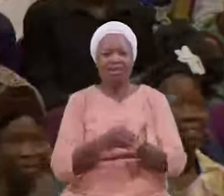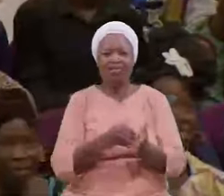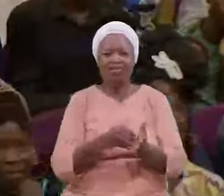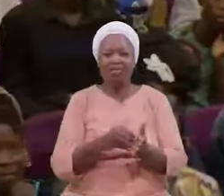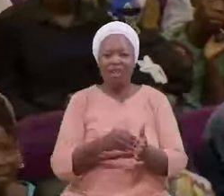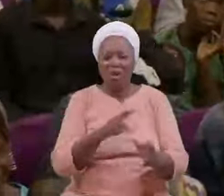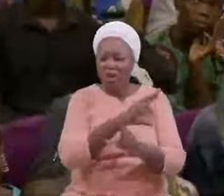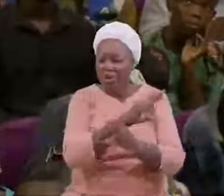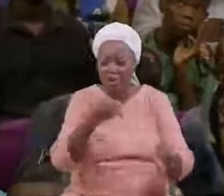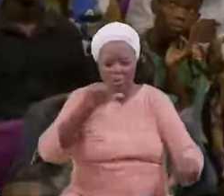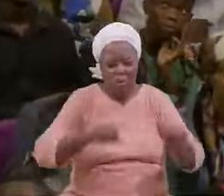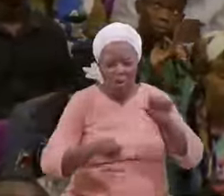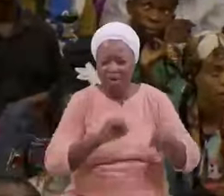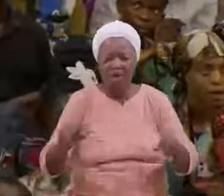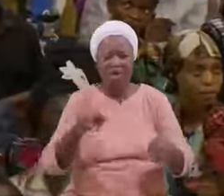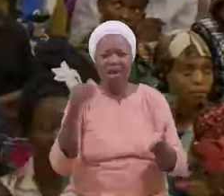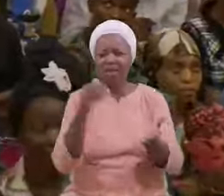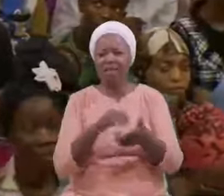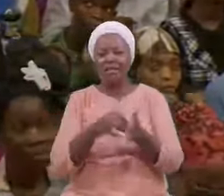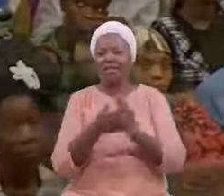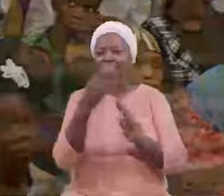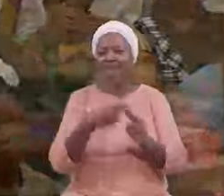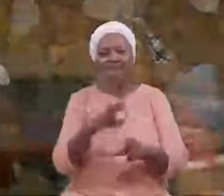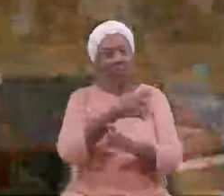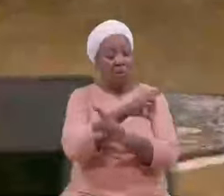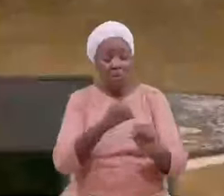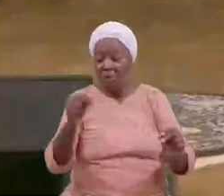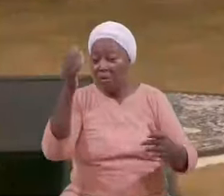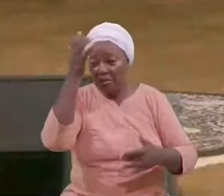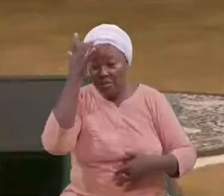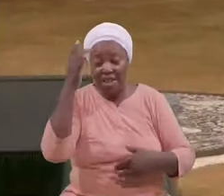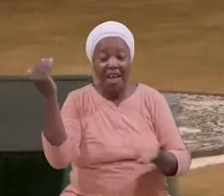doute, il n'y a plus de maladie.